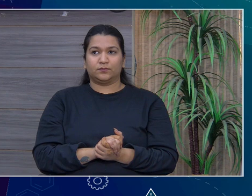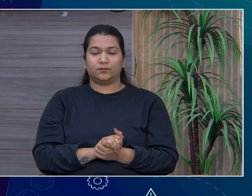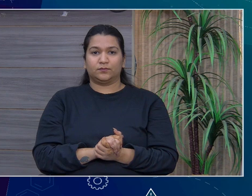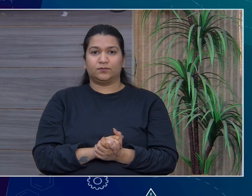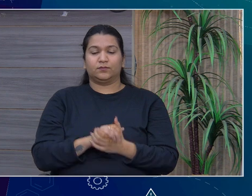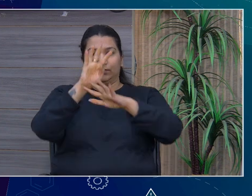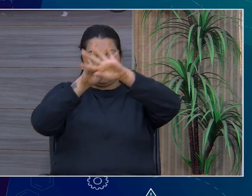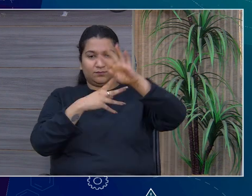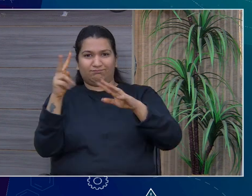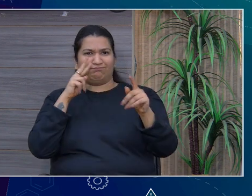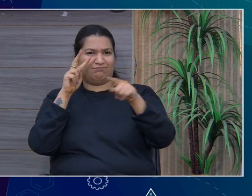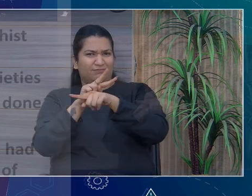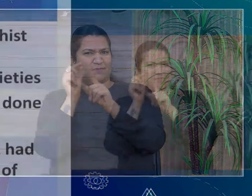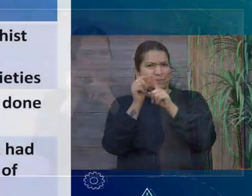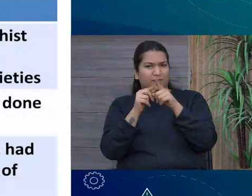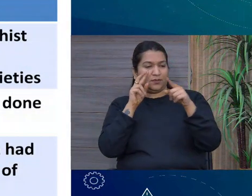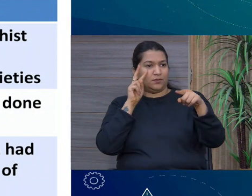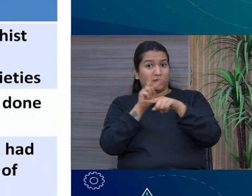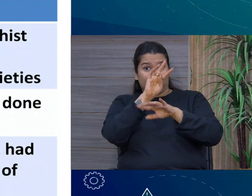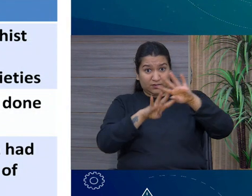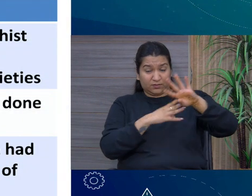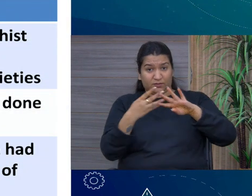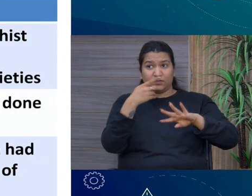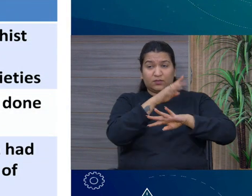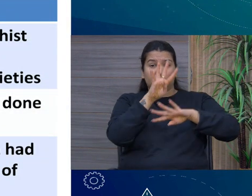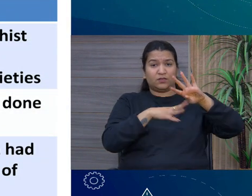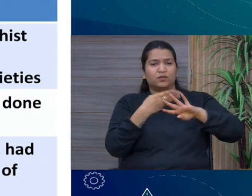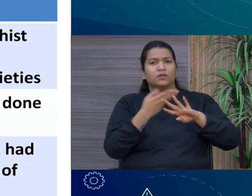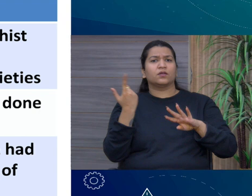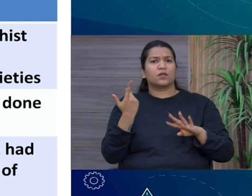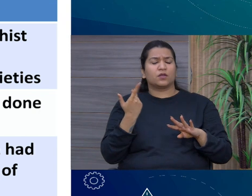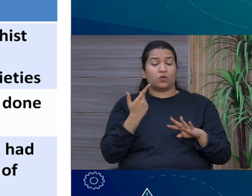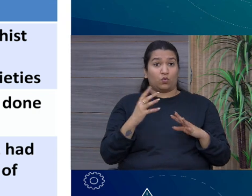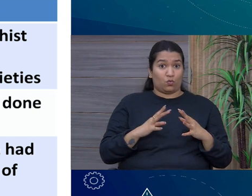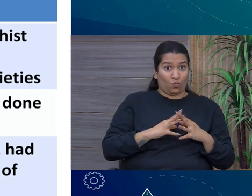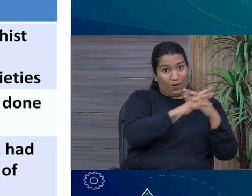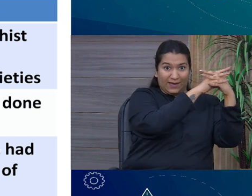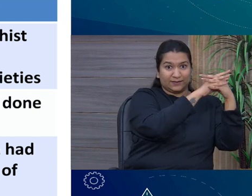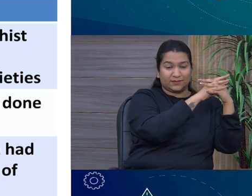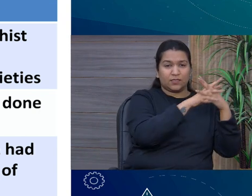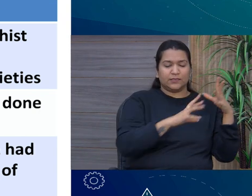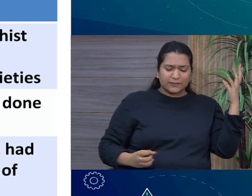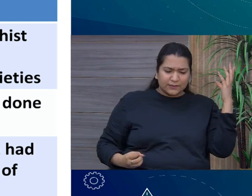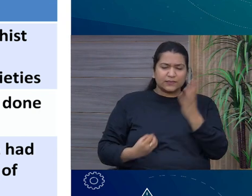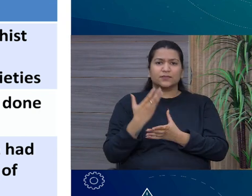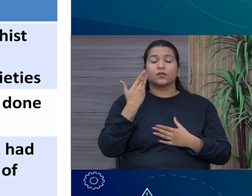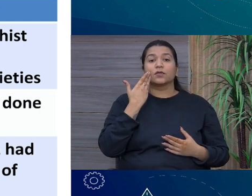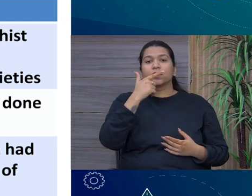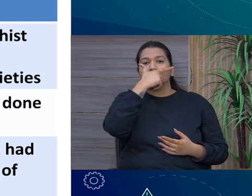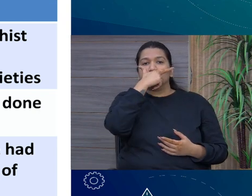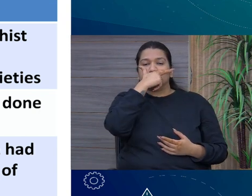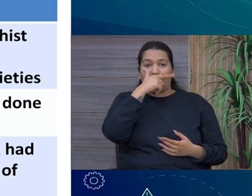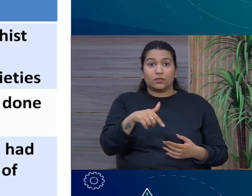स्क्रीन पे बच्चे भी देख सकते हैं। सर वेस्टर्न इंडियन स्कूल ऑफ पेंटिंग से जो पेंटिंग्स का ओरिजिन हुआ था वो जैन